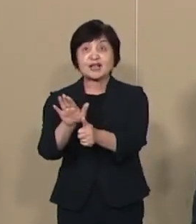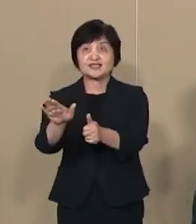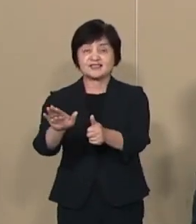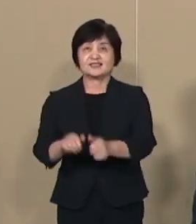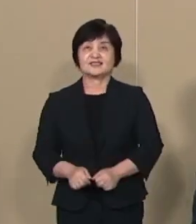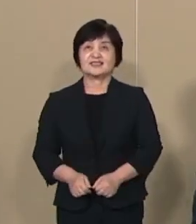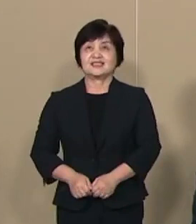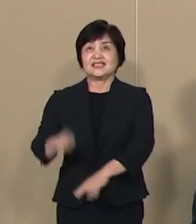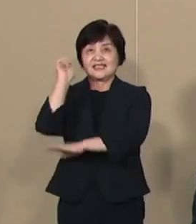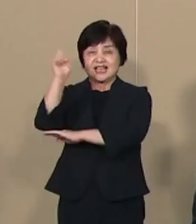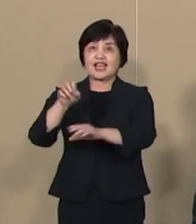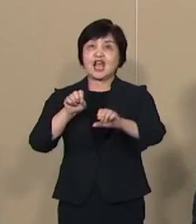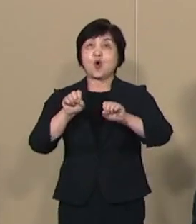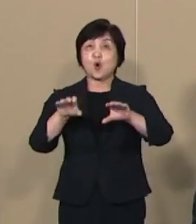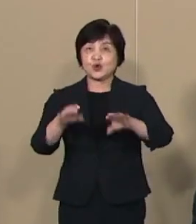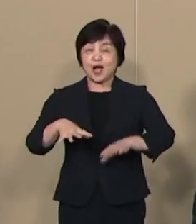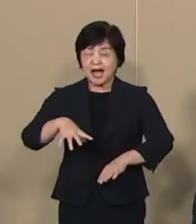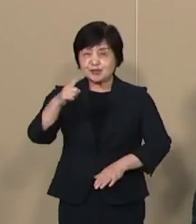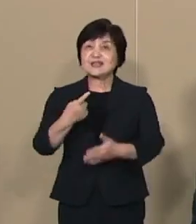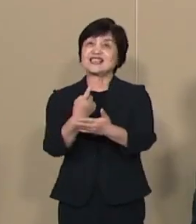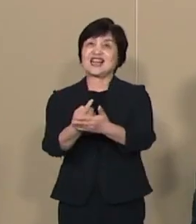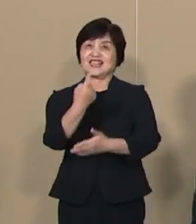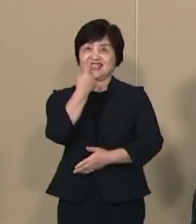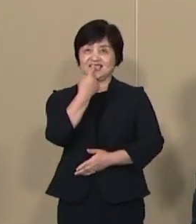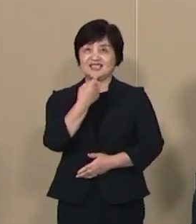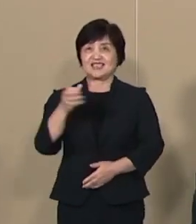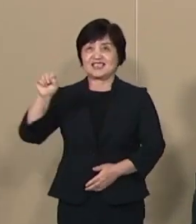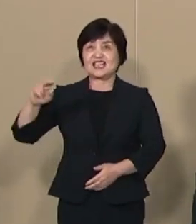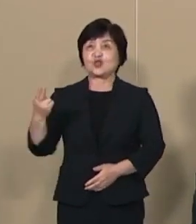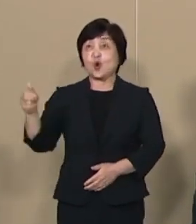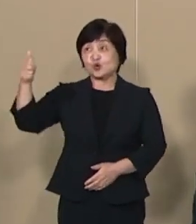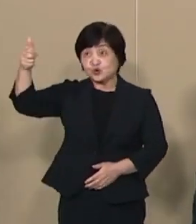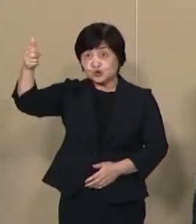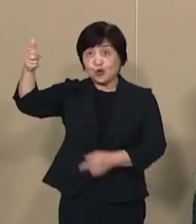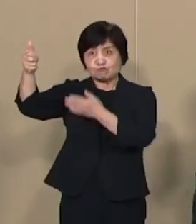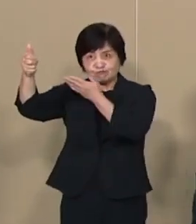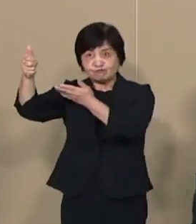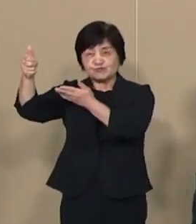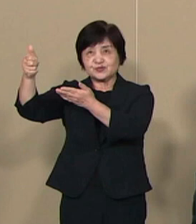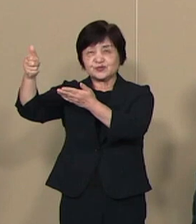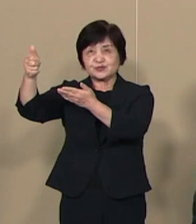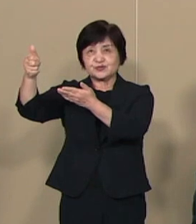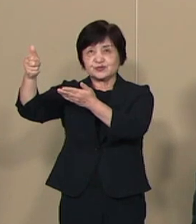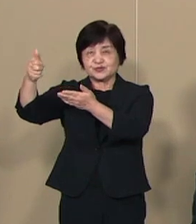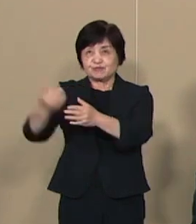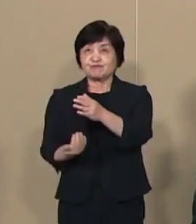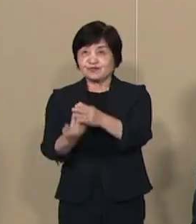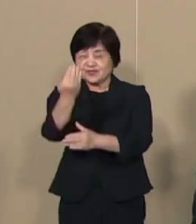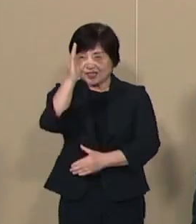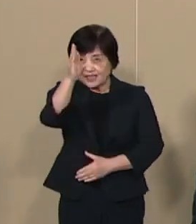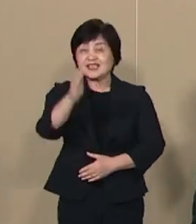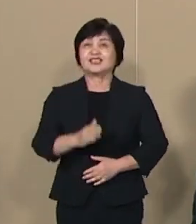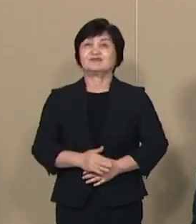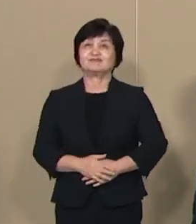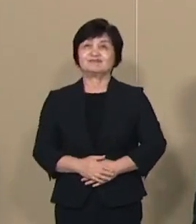政見放送初なんですけれども後編死にまくりました際どうぞねぜひね男にしてあげてください本当に彼は政治家になりたくてられ